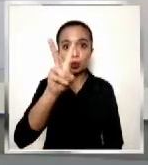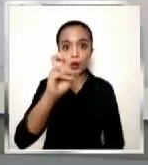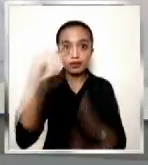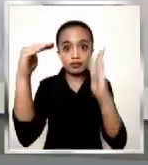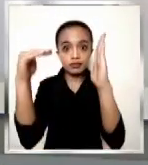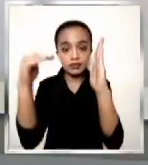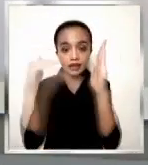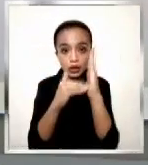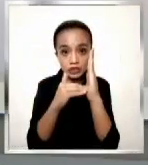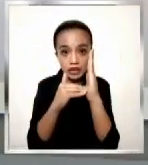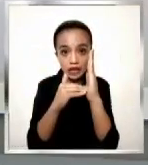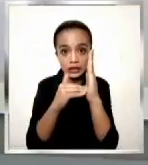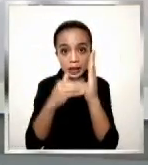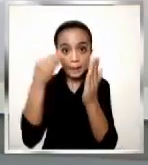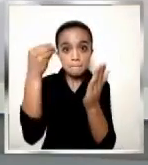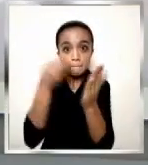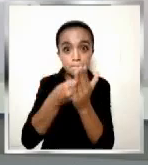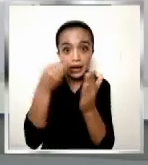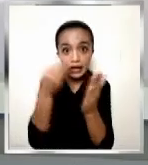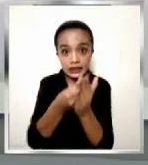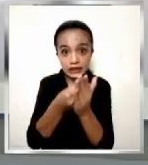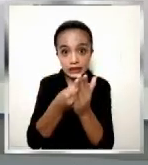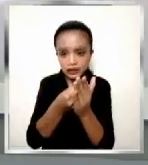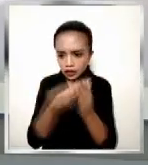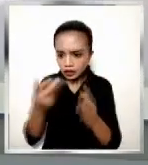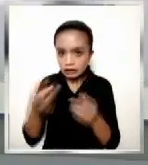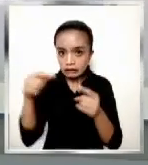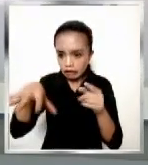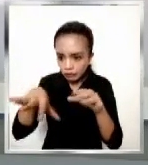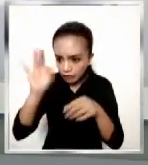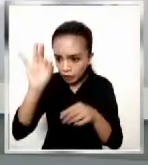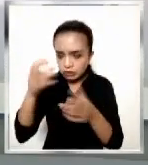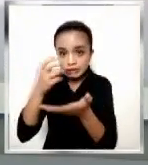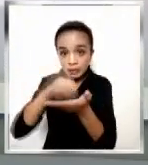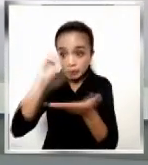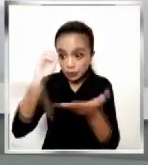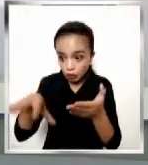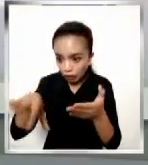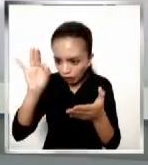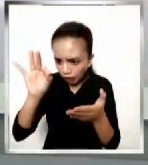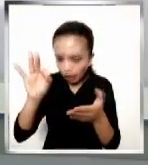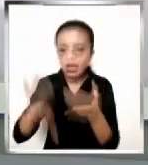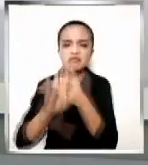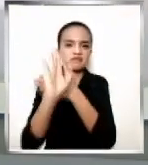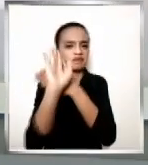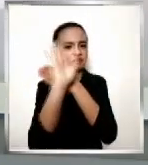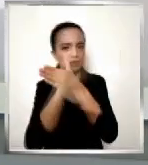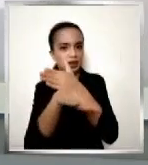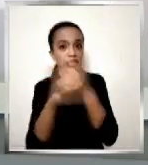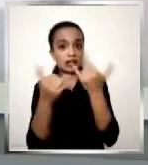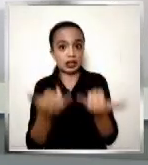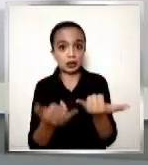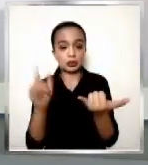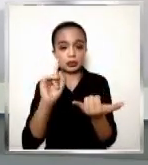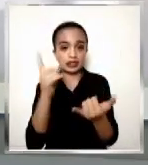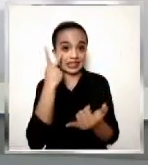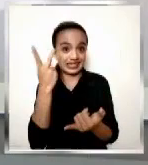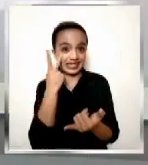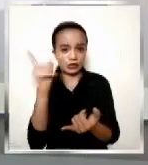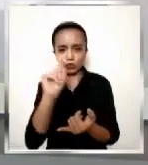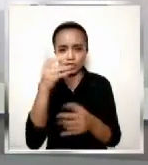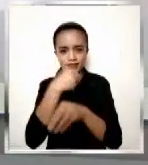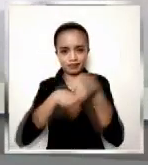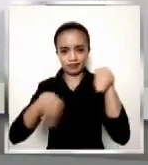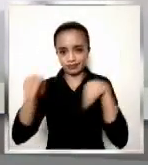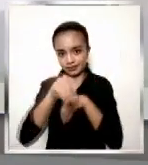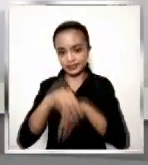200,000 pisong napulot niya sa basurahan, isinauli niya ito. Ang kanyang naging pabuya sa pagtutok ni Joanne Ponsoy